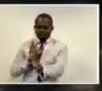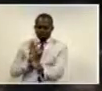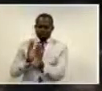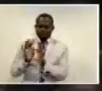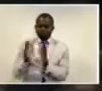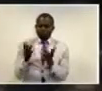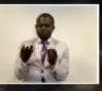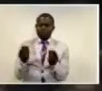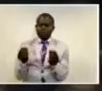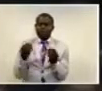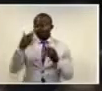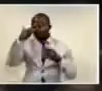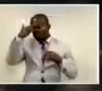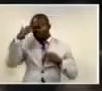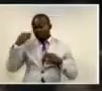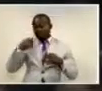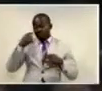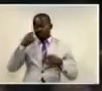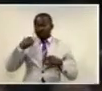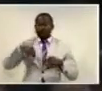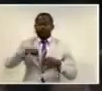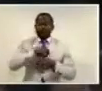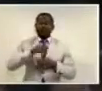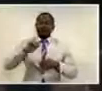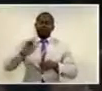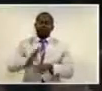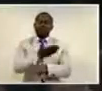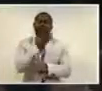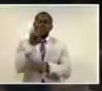niyo mpamvu mubona kenshi twebwe twavanyeho ibintu